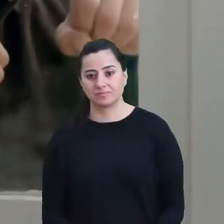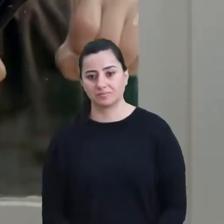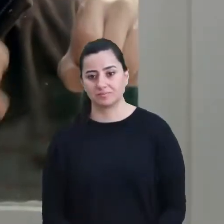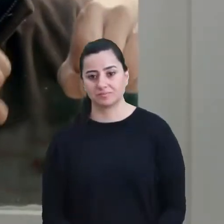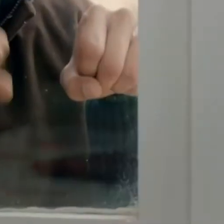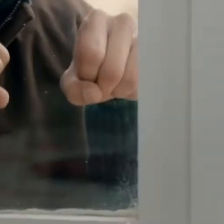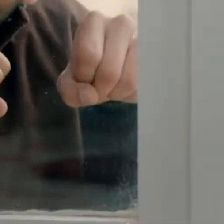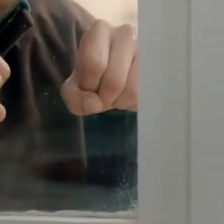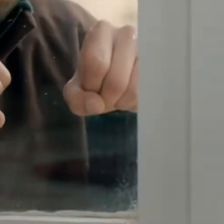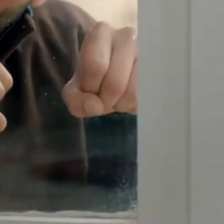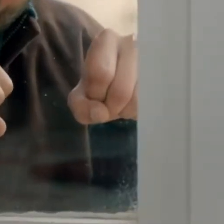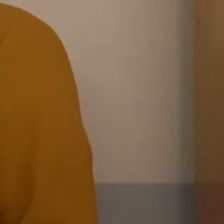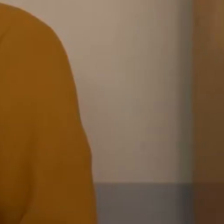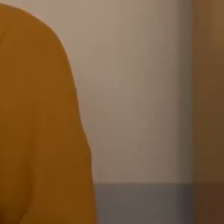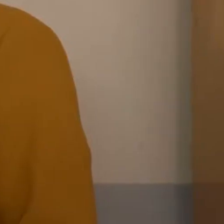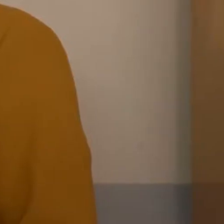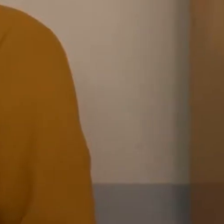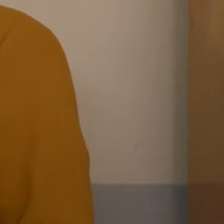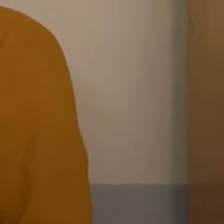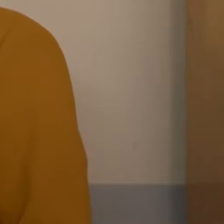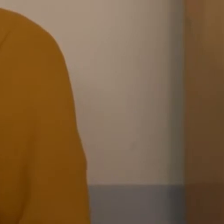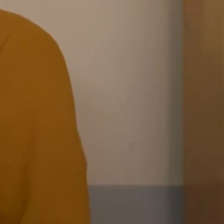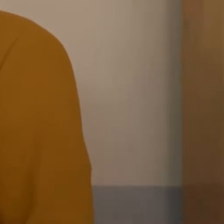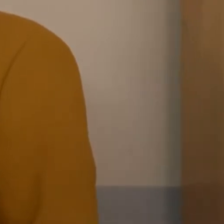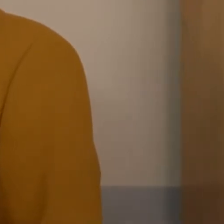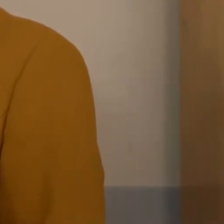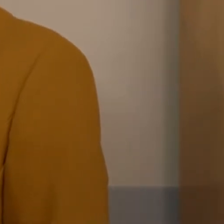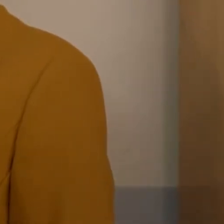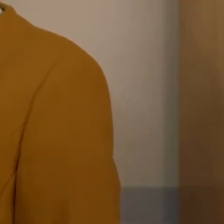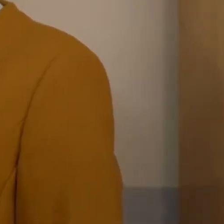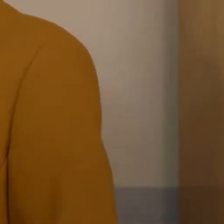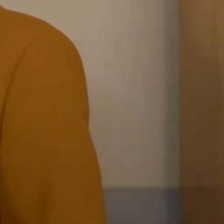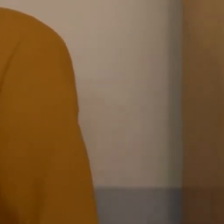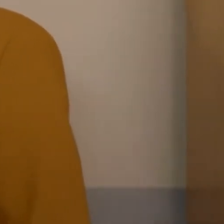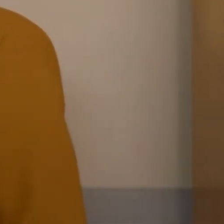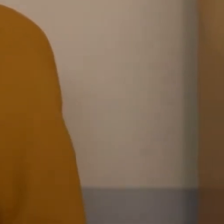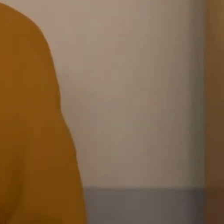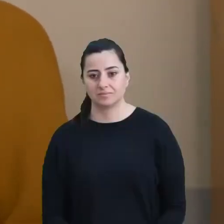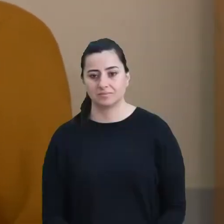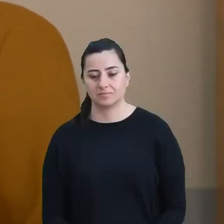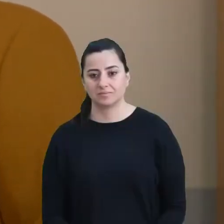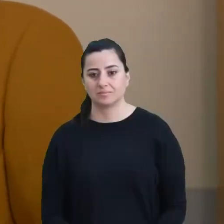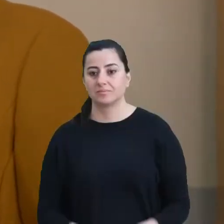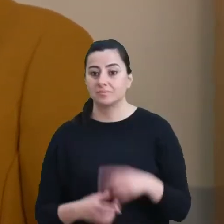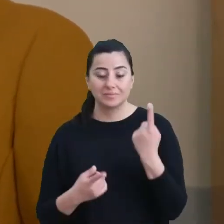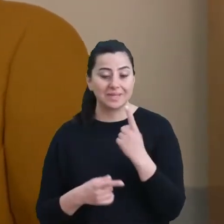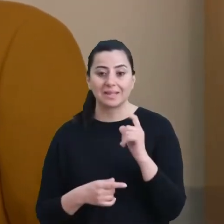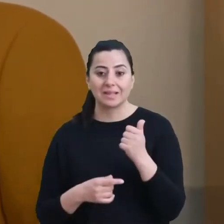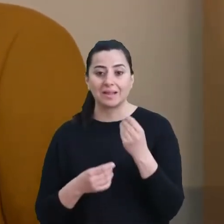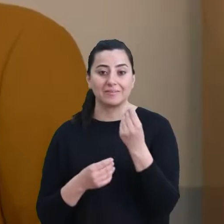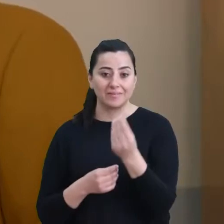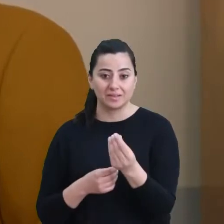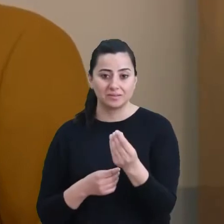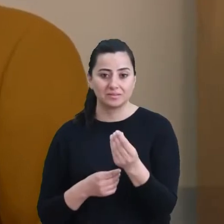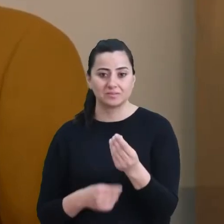bakan İsmail'i fark etti. Motora binelim mi der gibi ellerini kaldırıp yumruk yaptı. Zümrüt kısa bir an şaşırıp kendini herhangi topladı. Herhangi bir değer